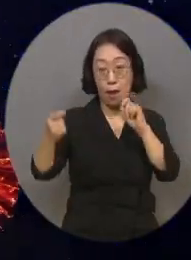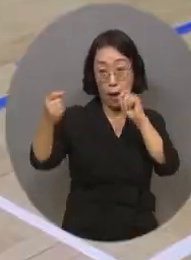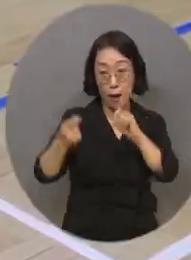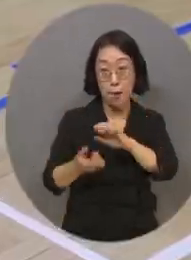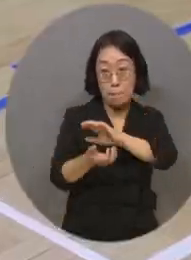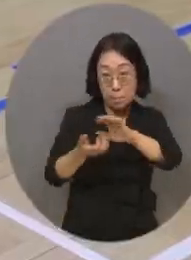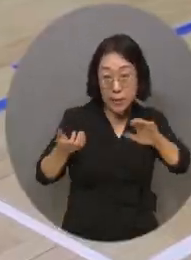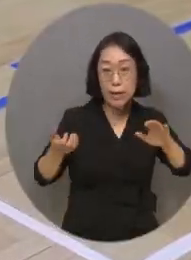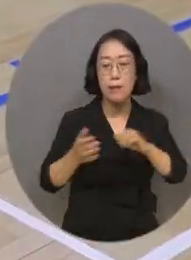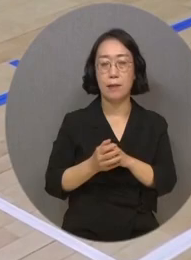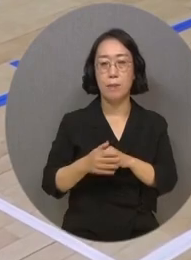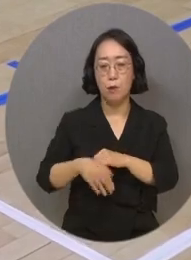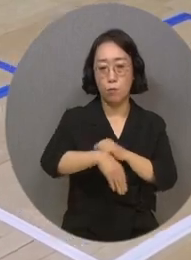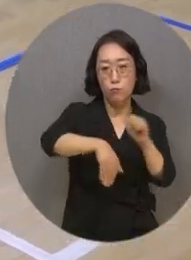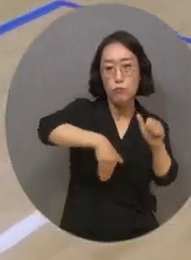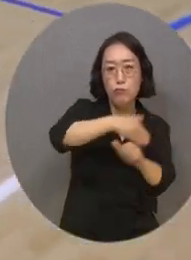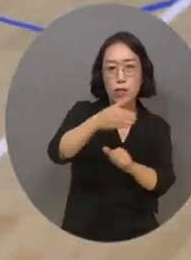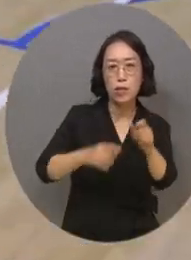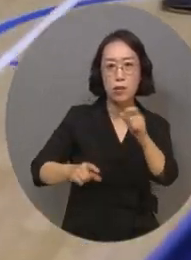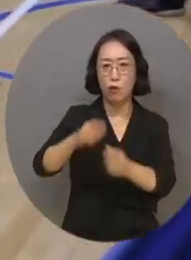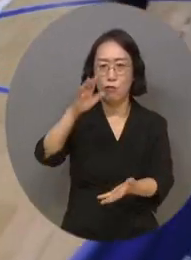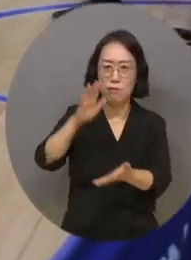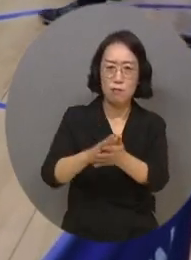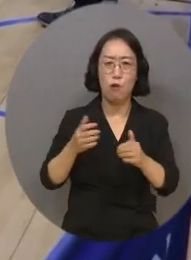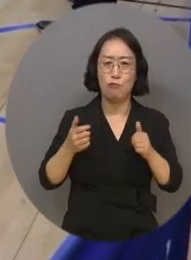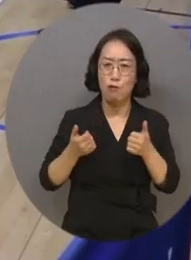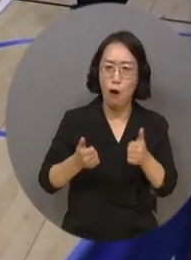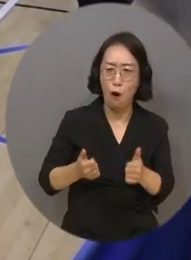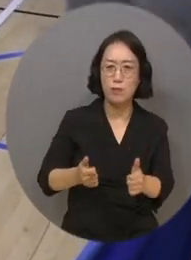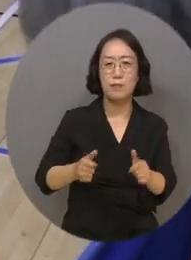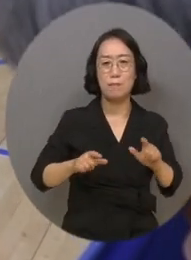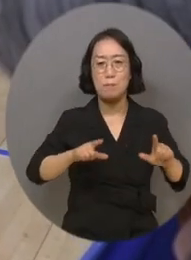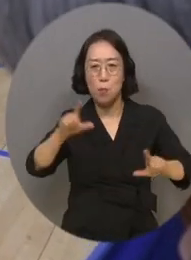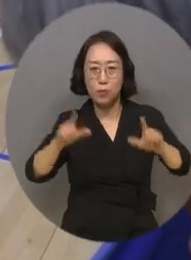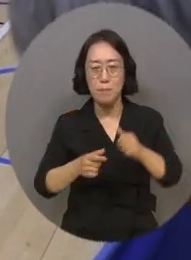열려 선수들은 여느 때보다 뜨거운 열정으로